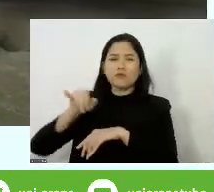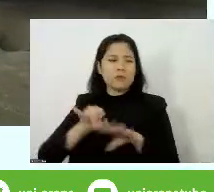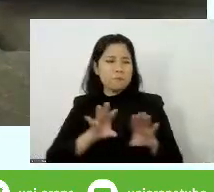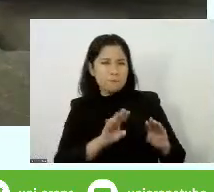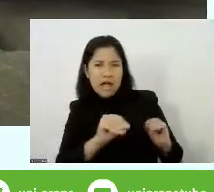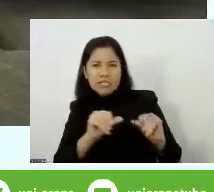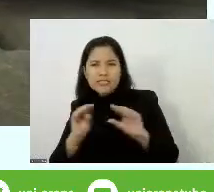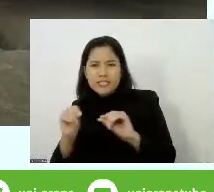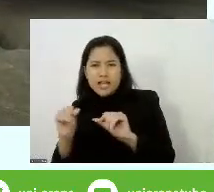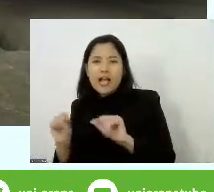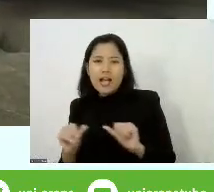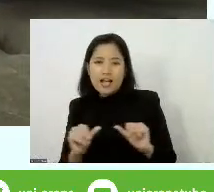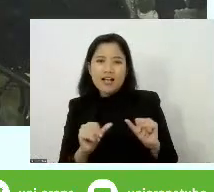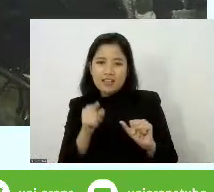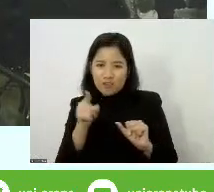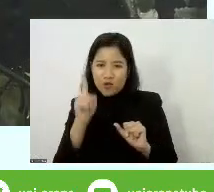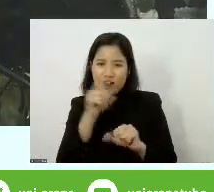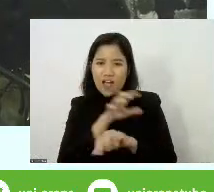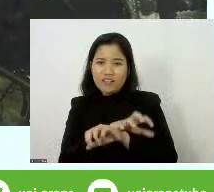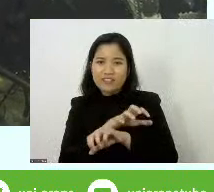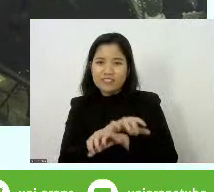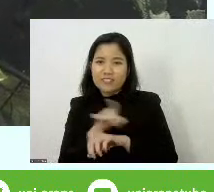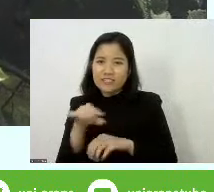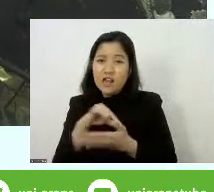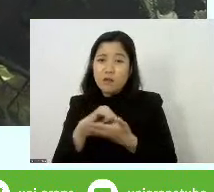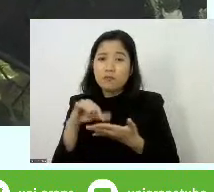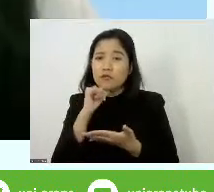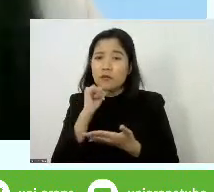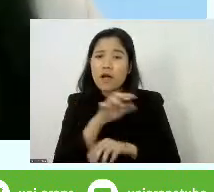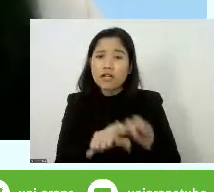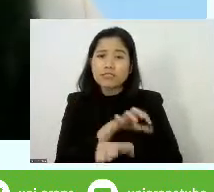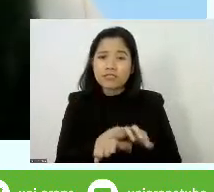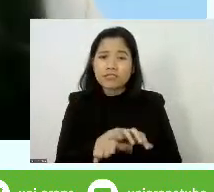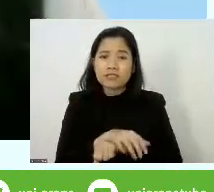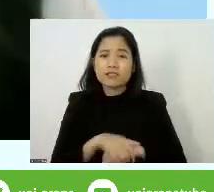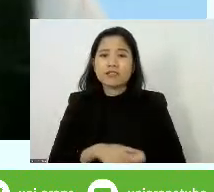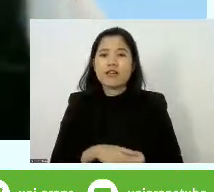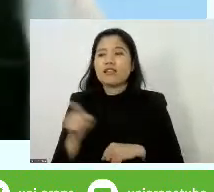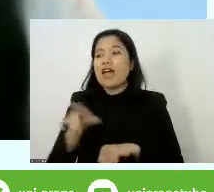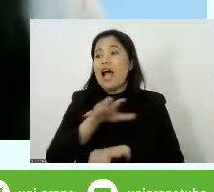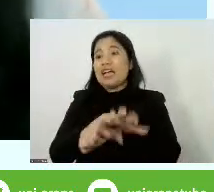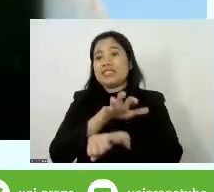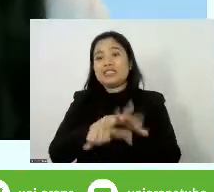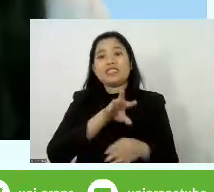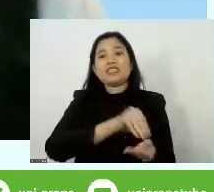itu ada aja sangat menyukai anjing-anjing